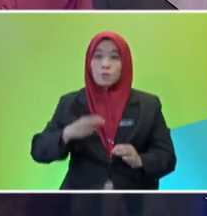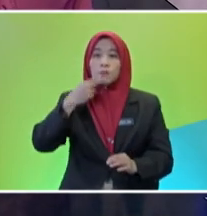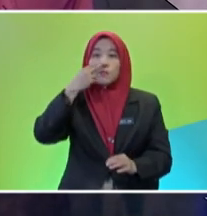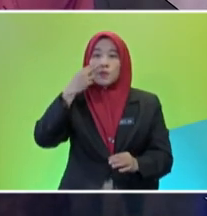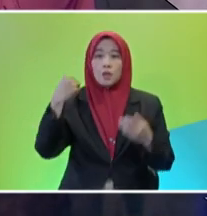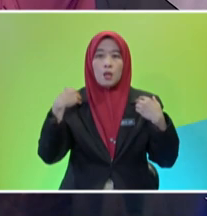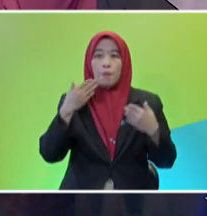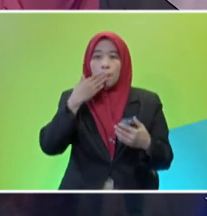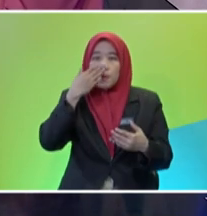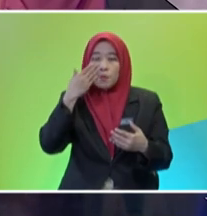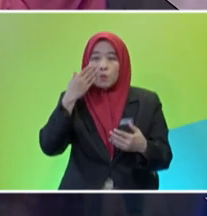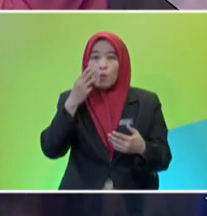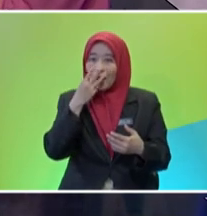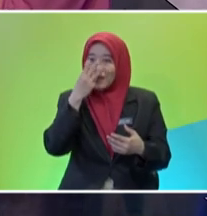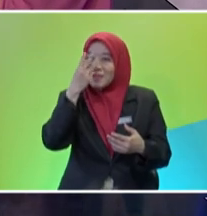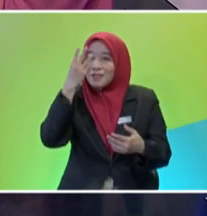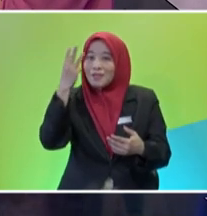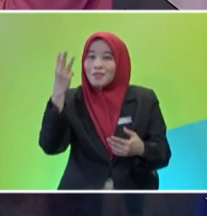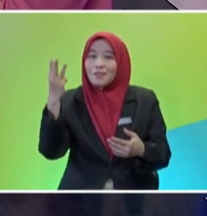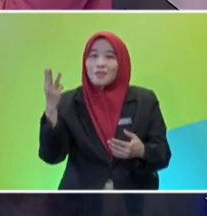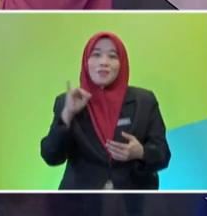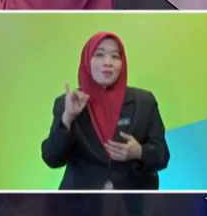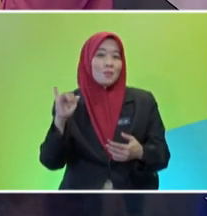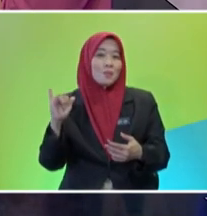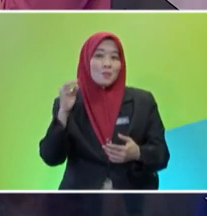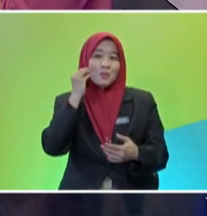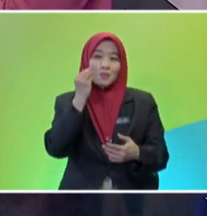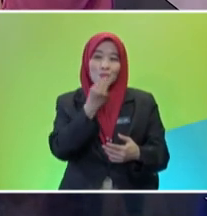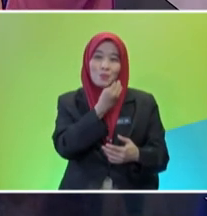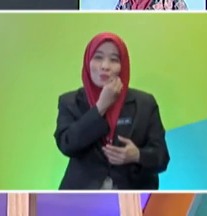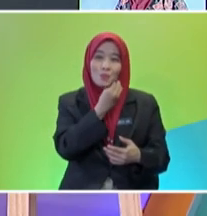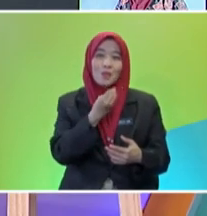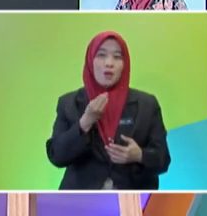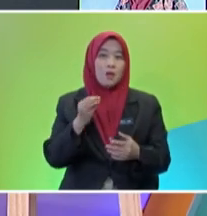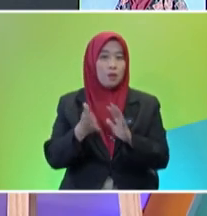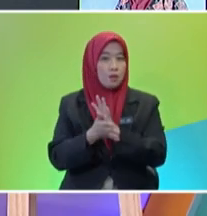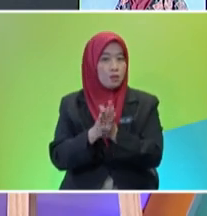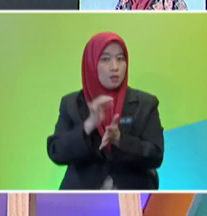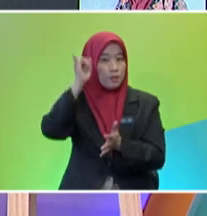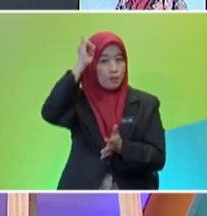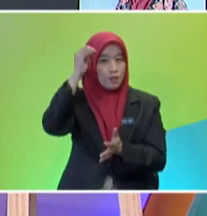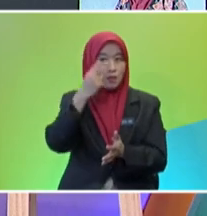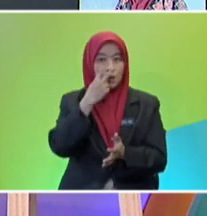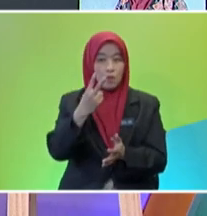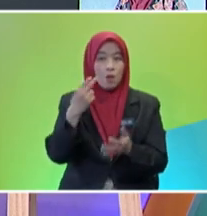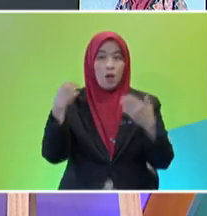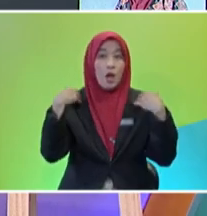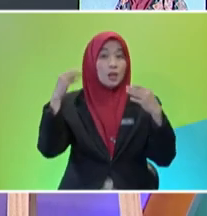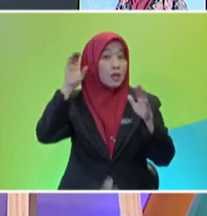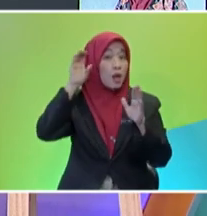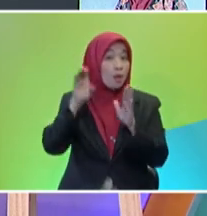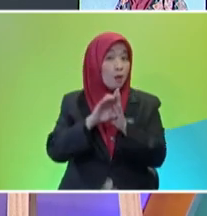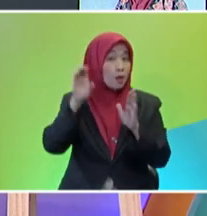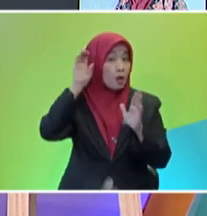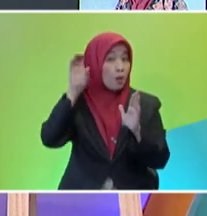tak? Wangi kan? Wanginya bunga ni. Wangi bunga itu. Jadi Irfan tengok ada gambar-gambar